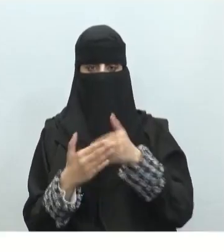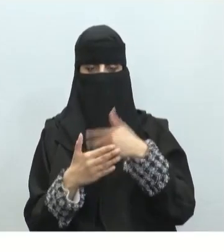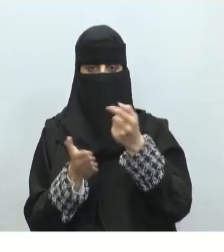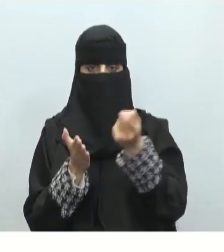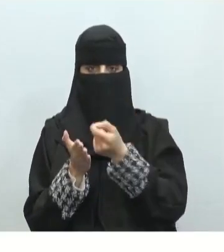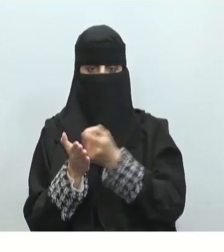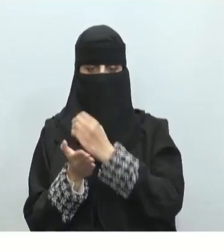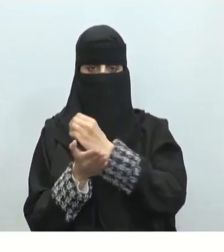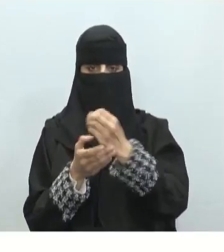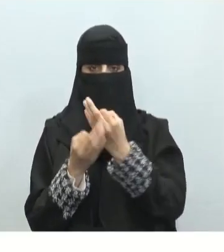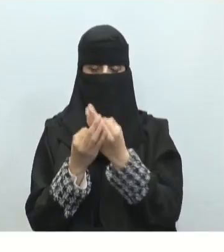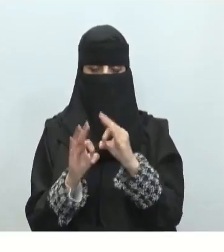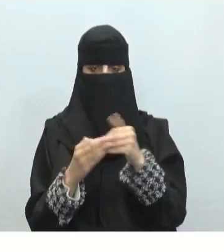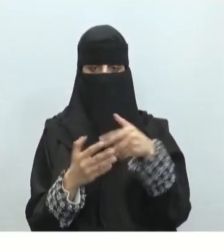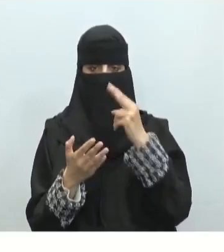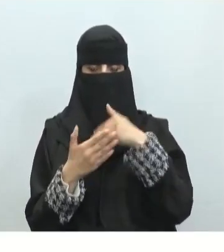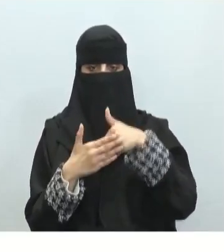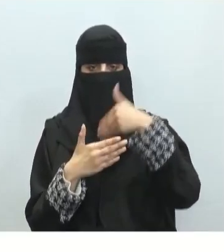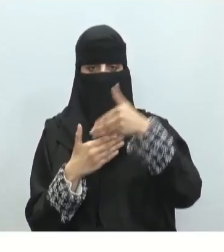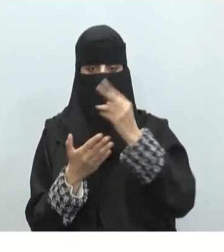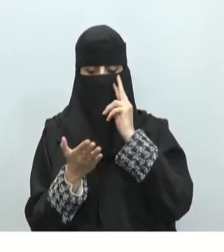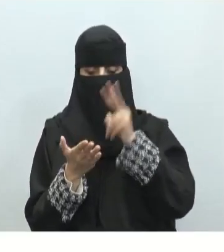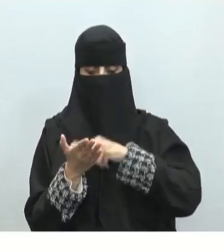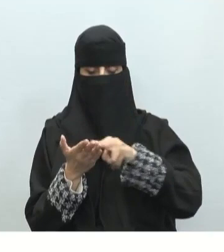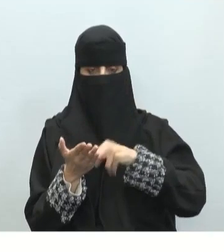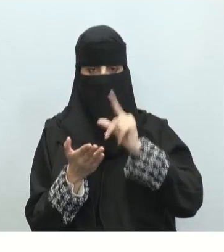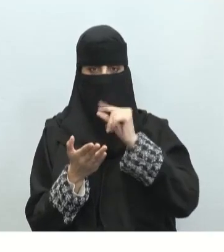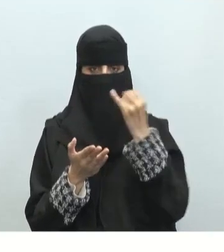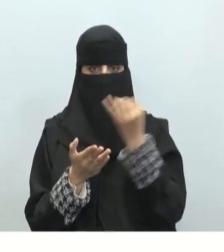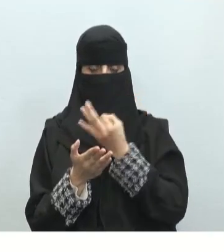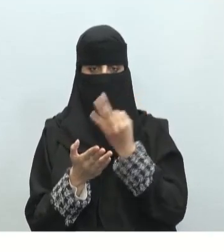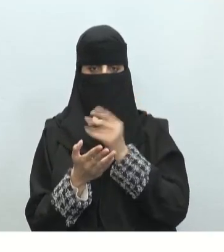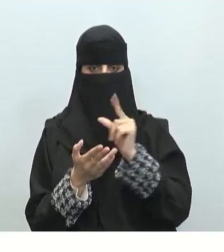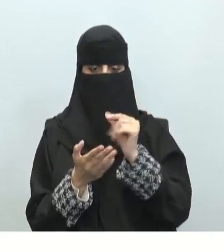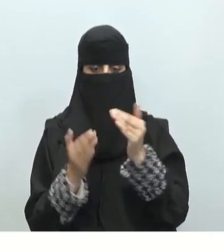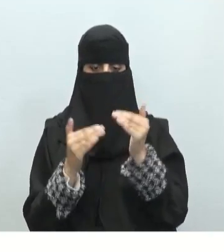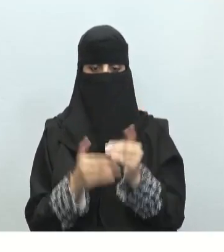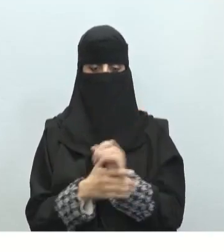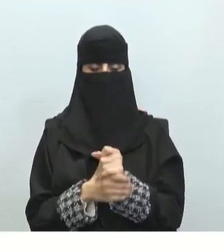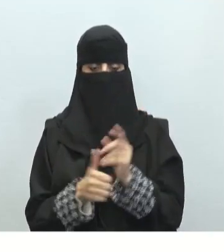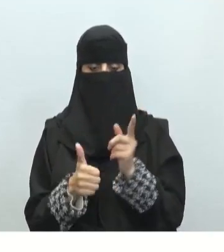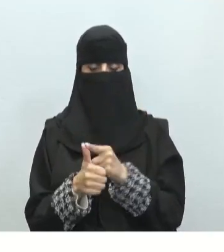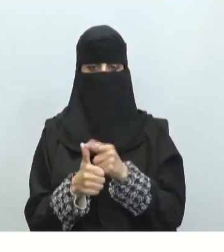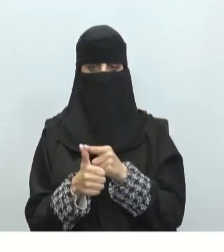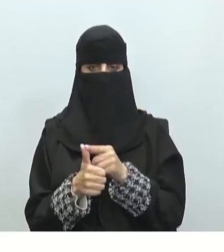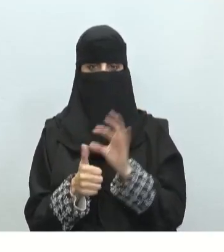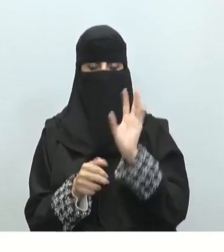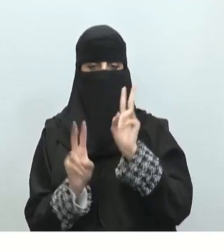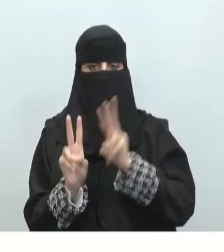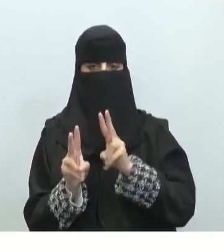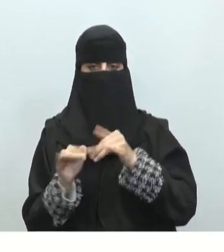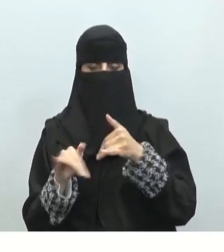الافعال الاتيه ثم انطق الجمله نطقا سليما بنفس الطريقه ايها